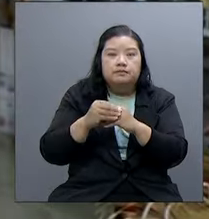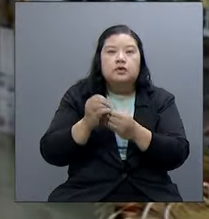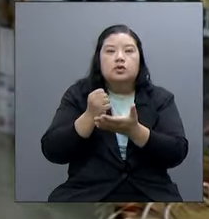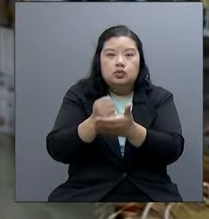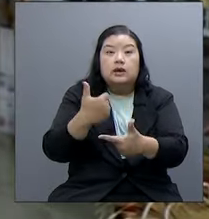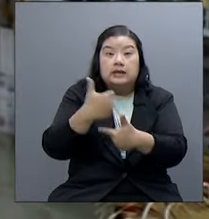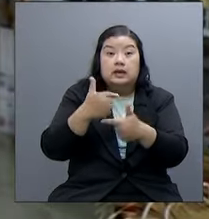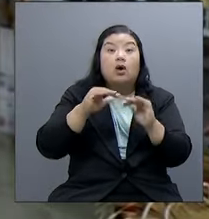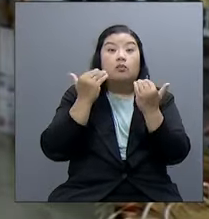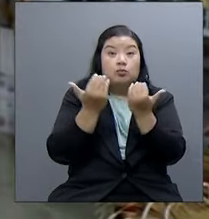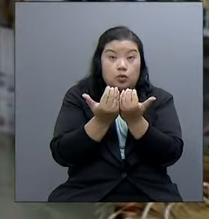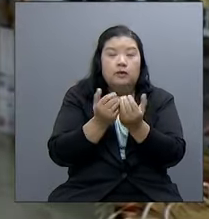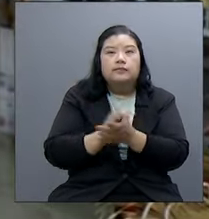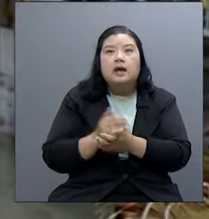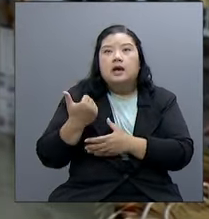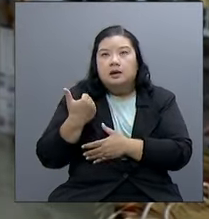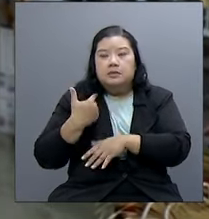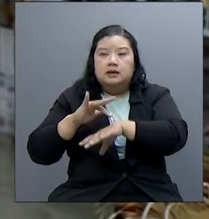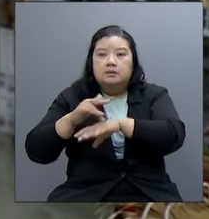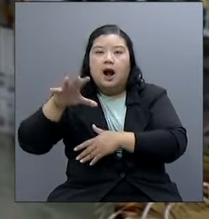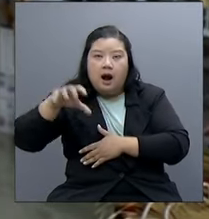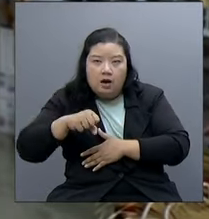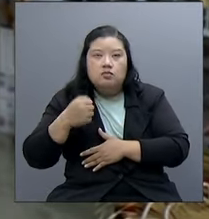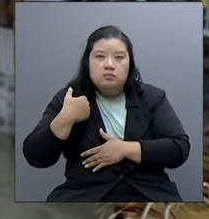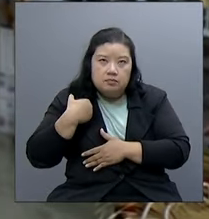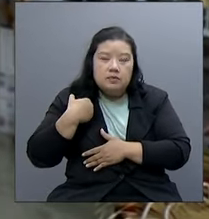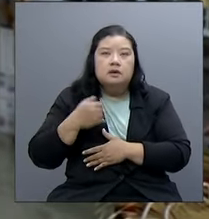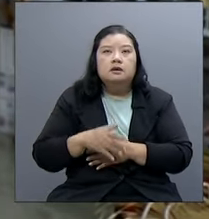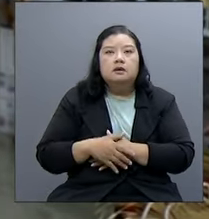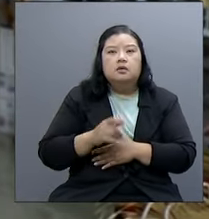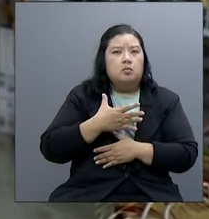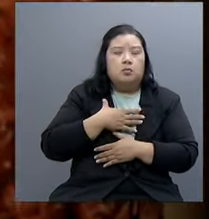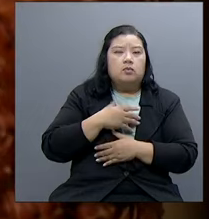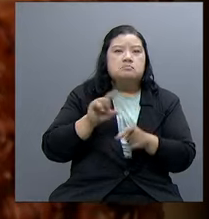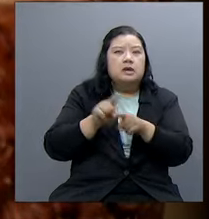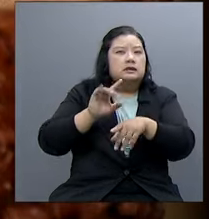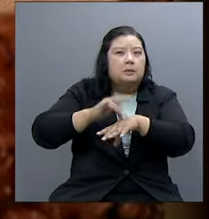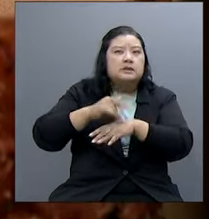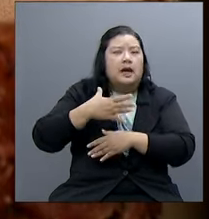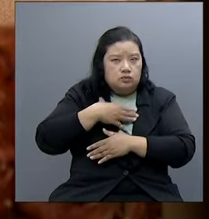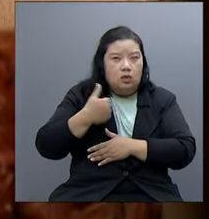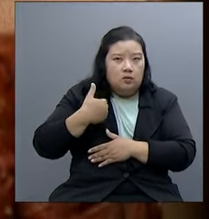บางคนเขาก็ชอบวติศตรูธรมชา ที่เมีบทรรมชาิจริๆไม่ต้องอะไร reductionี่